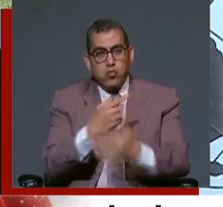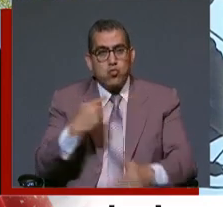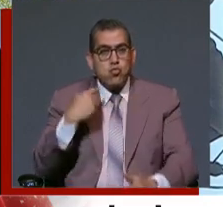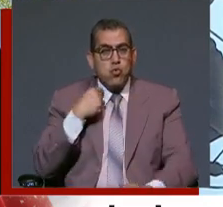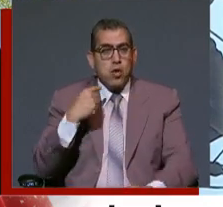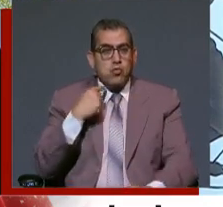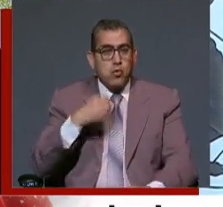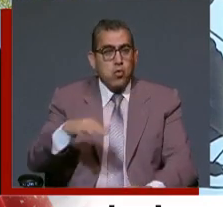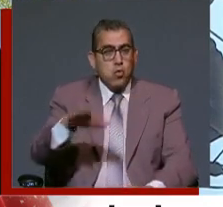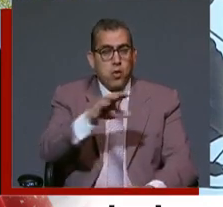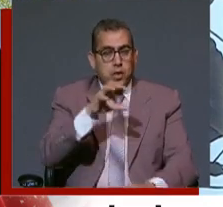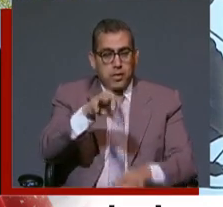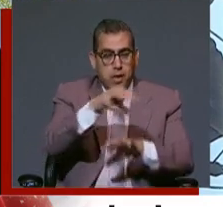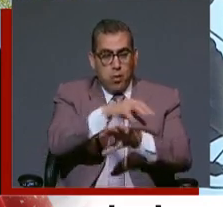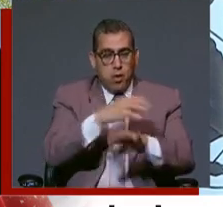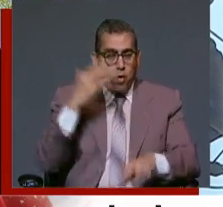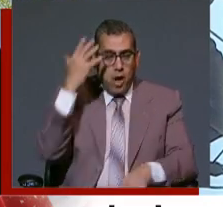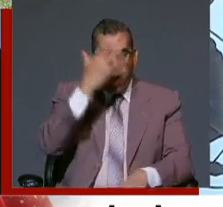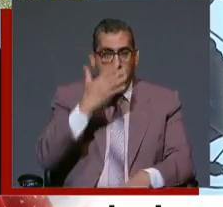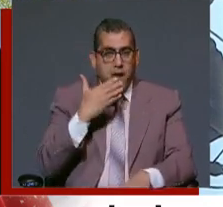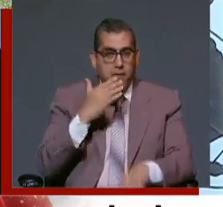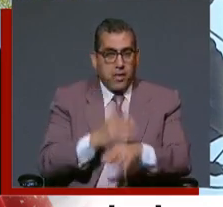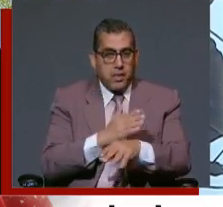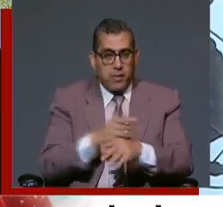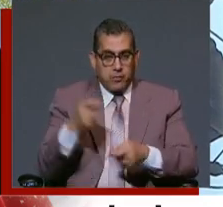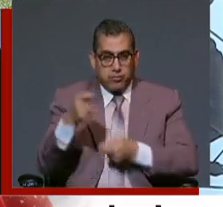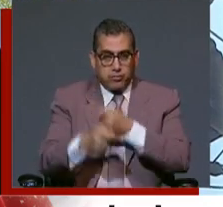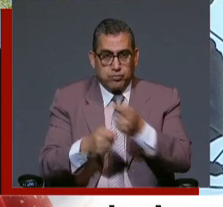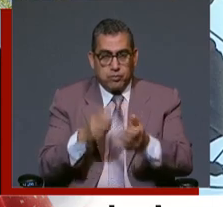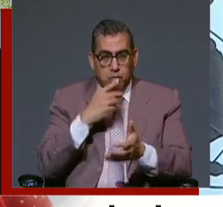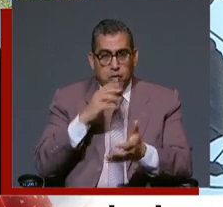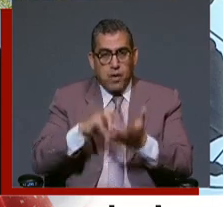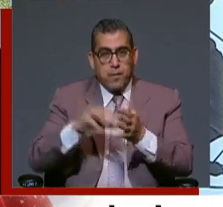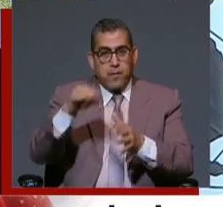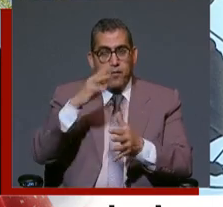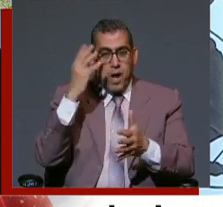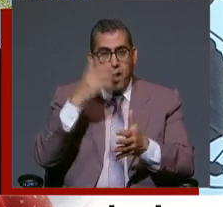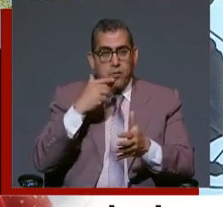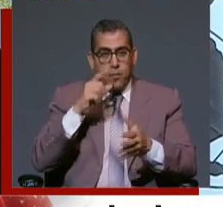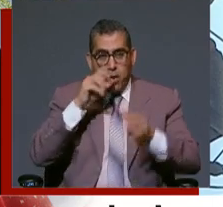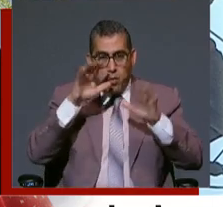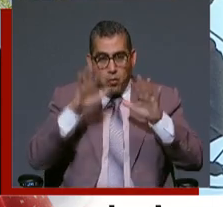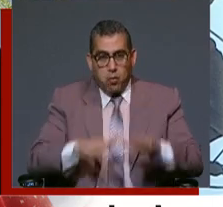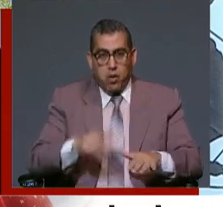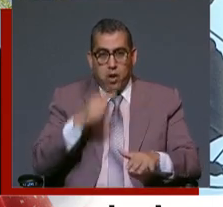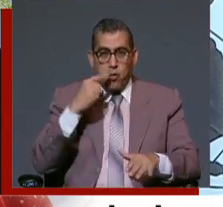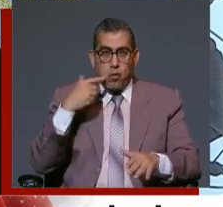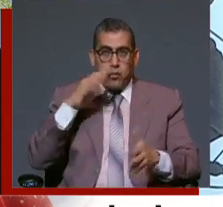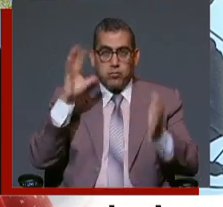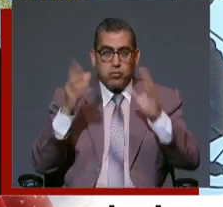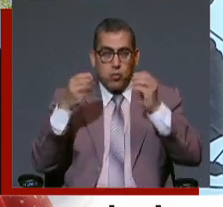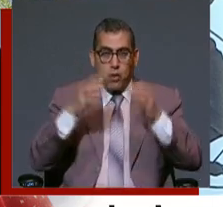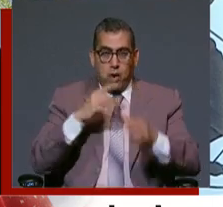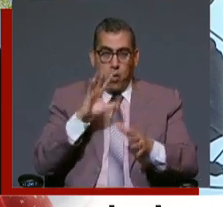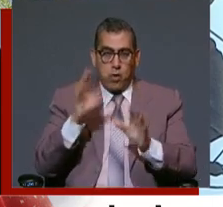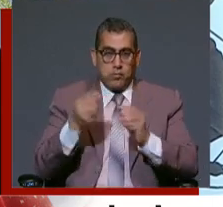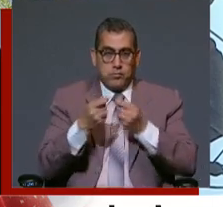والأضرار للدول المتضررة من الفيضانات والجفاف والكوارث المناخية الأخرى.